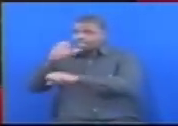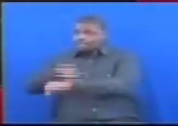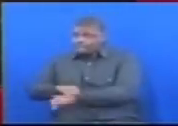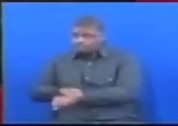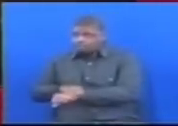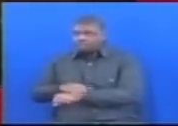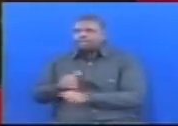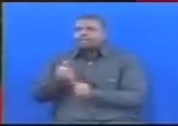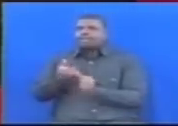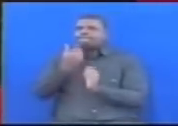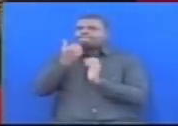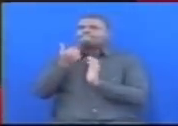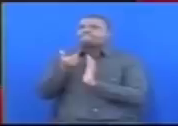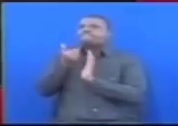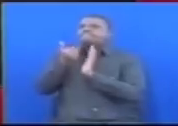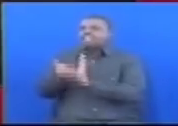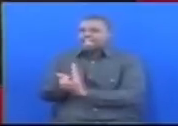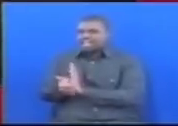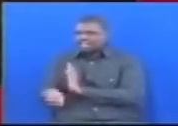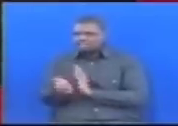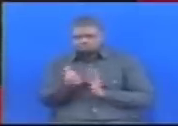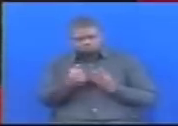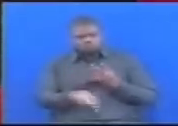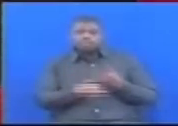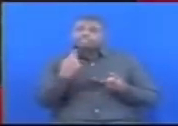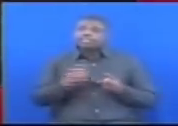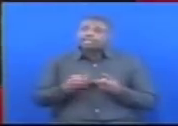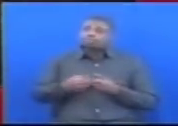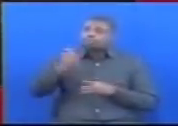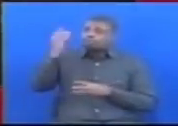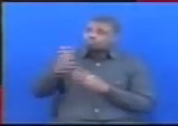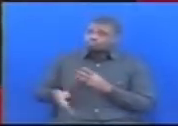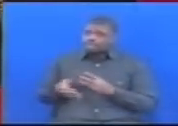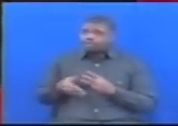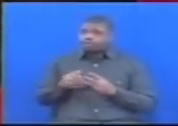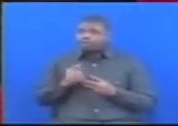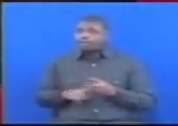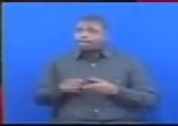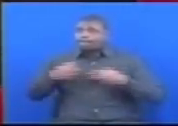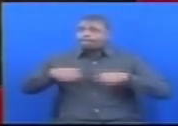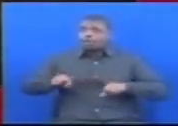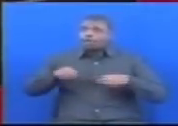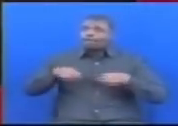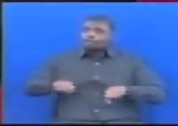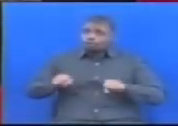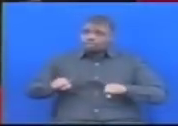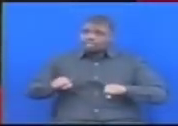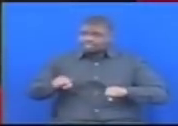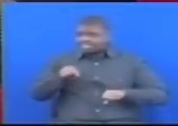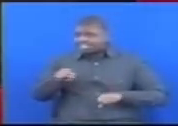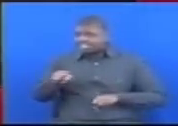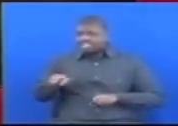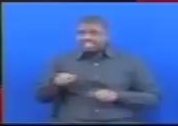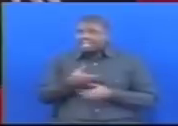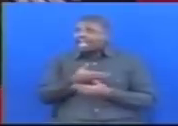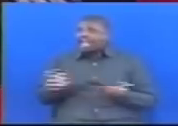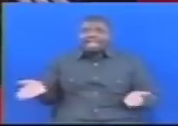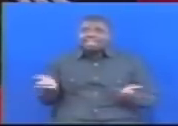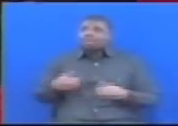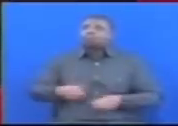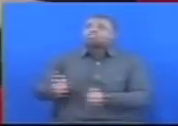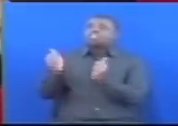imekamatwa ni kielelezo. Na kundi la tatu na la mwisho, Mheshimiwa Spika, ni bodaboda ambayo haina